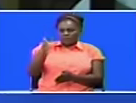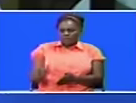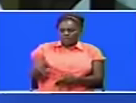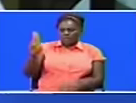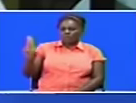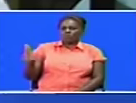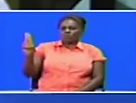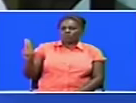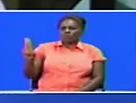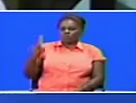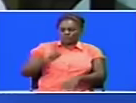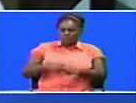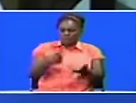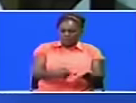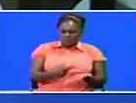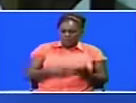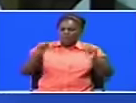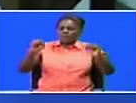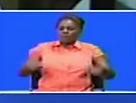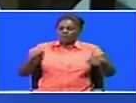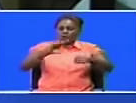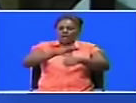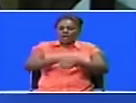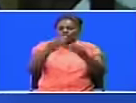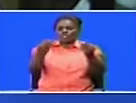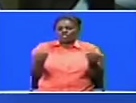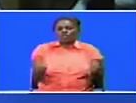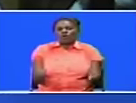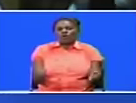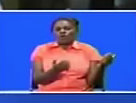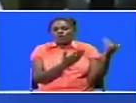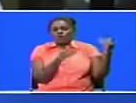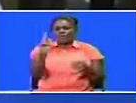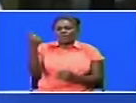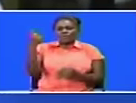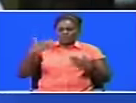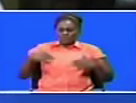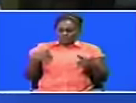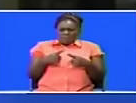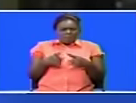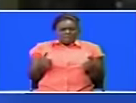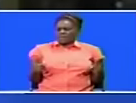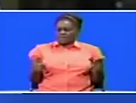uhuru kenyatta katika mazuma basi hua kuka eza kula matumbo